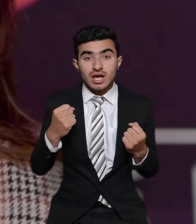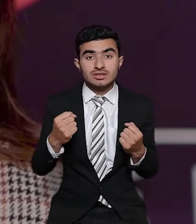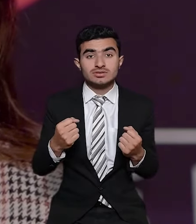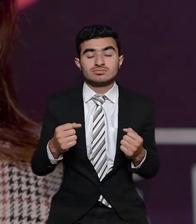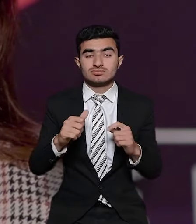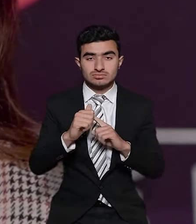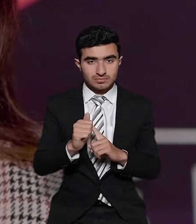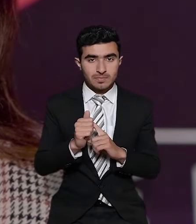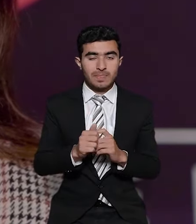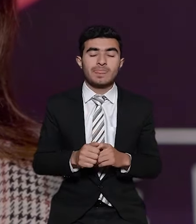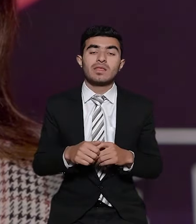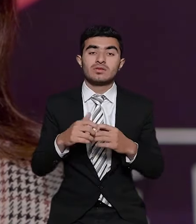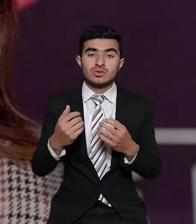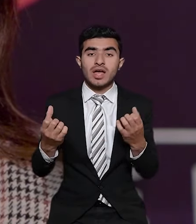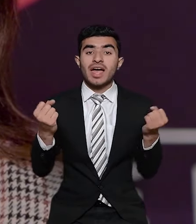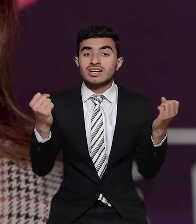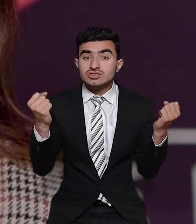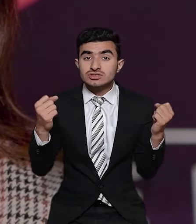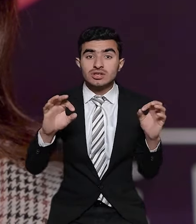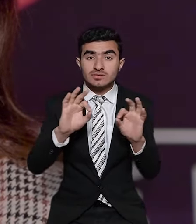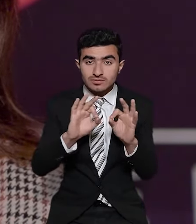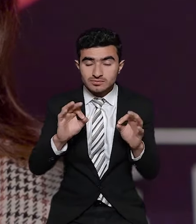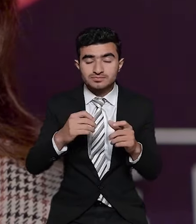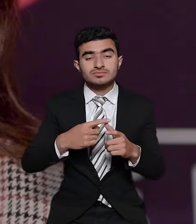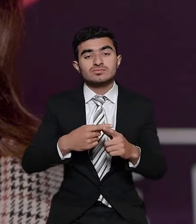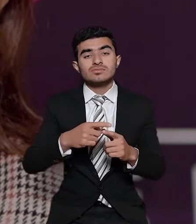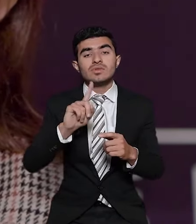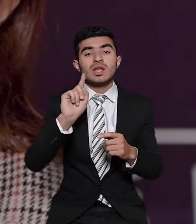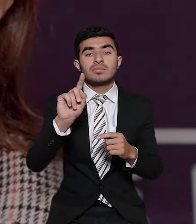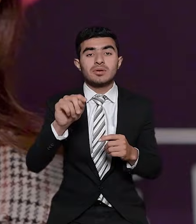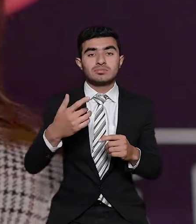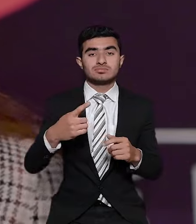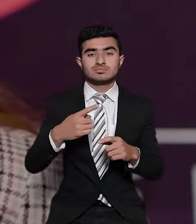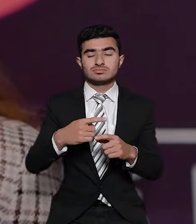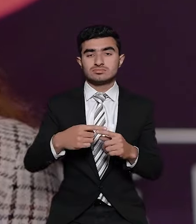ایکسرسائز سے کیا ہوتا ہے؟ ایک تو آپ کی جو ہے